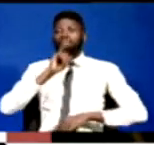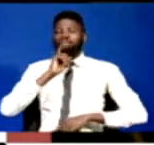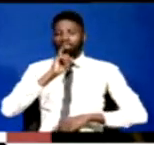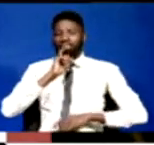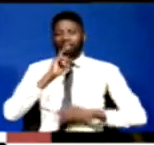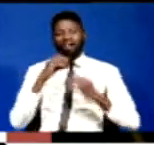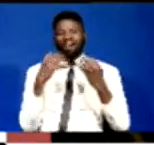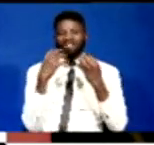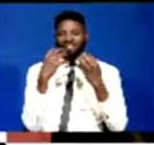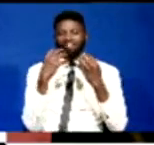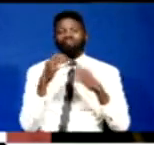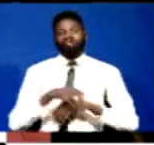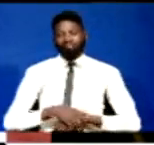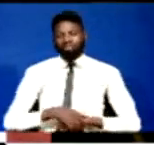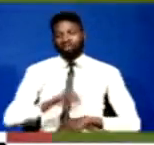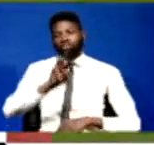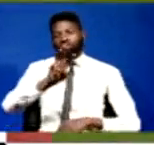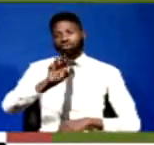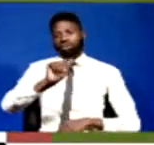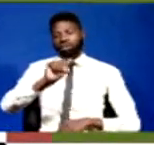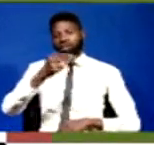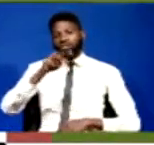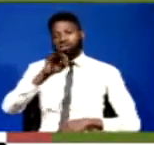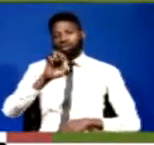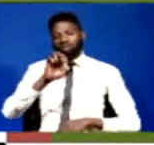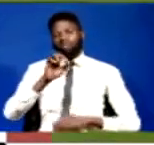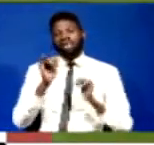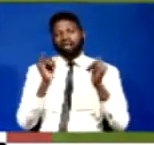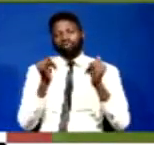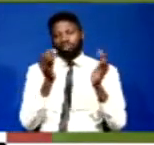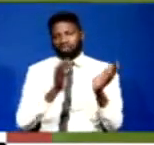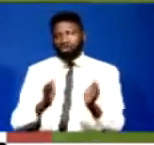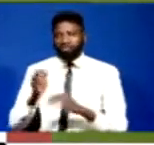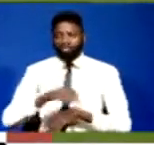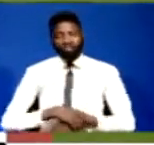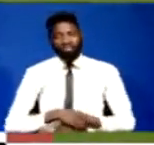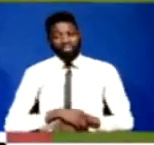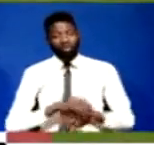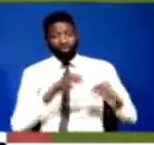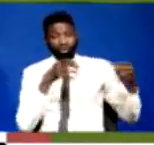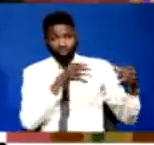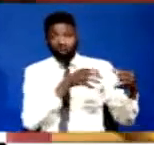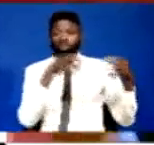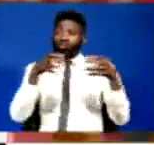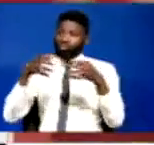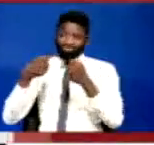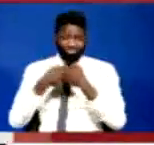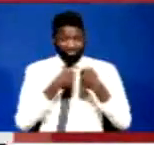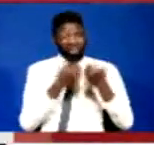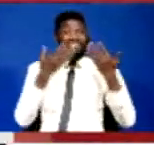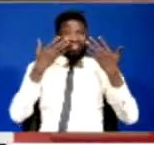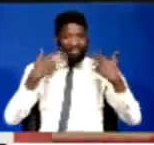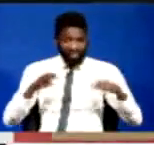ametuandalia taarifa hiyo kutoka Qatar. Baada ya awamu ya makundi katika dimba la kombe la dunia kukamilika, jopo